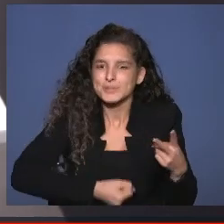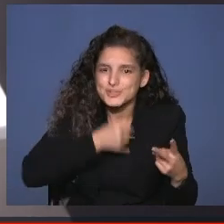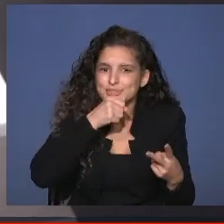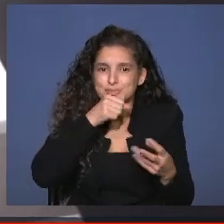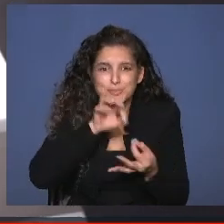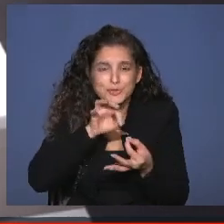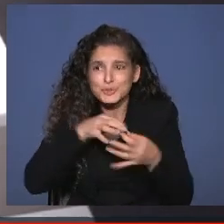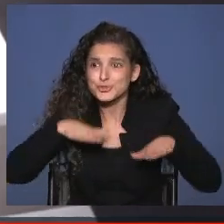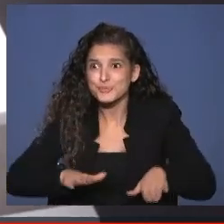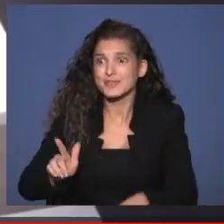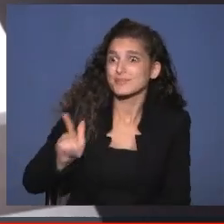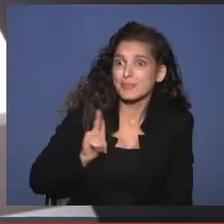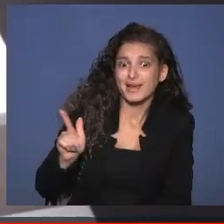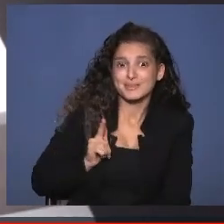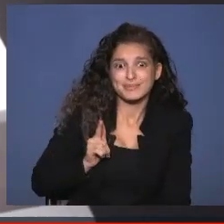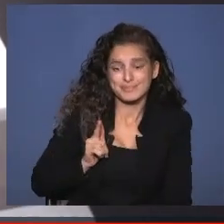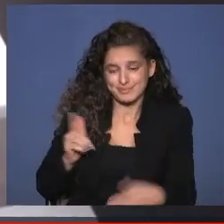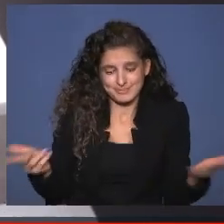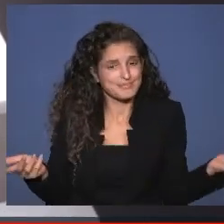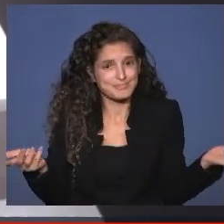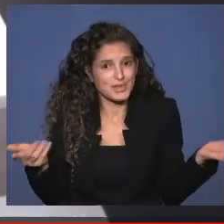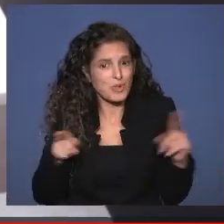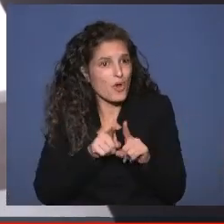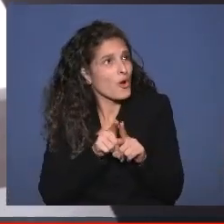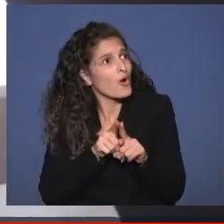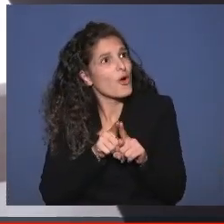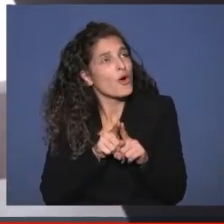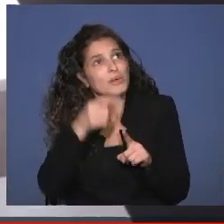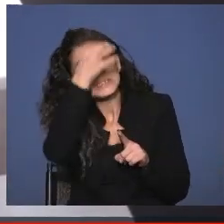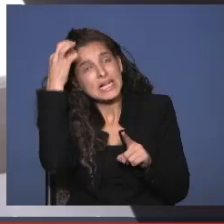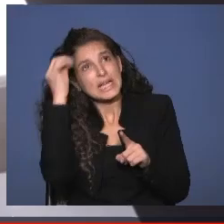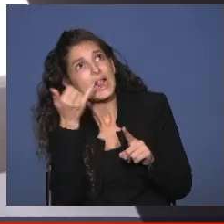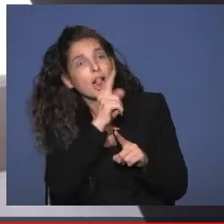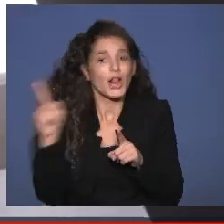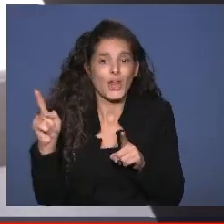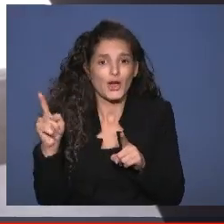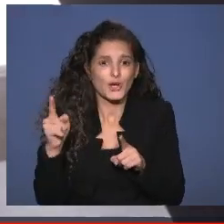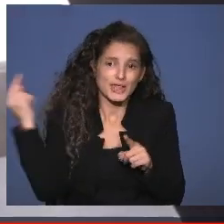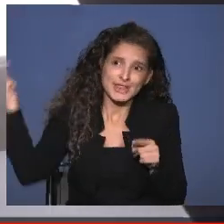עם קשישים, שהם פשוט יושבים ומחכים כמו רולטה רוסית, שהנחת עליהם טיל בתוך הבית?